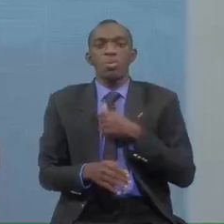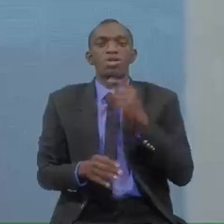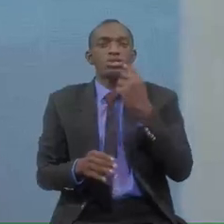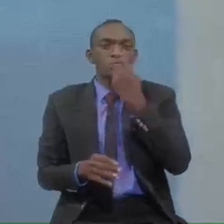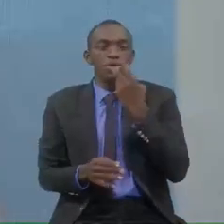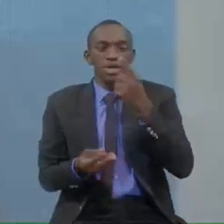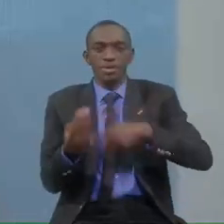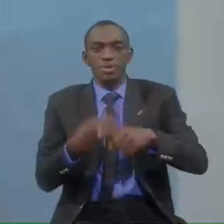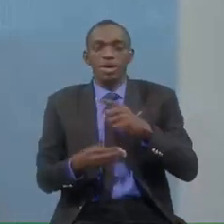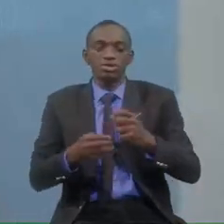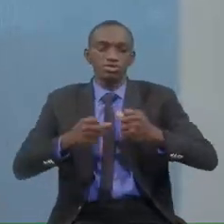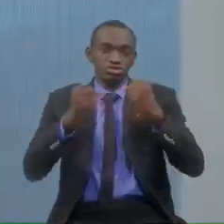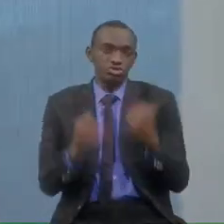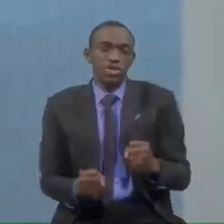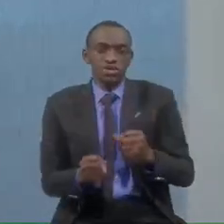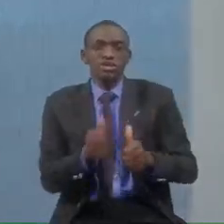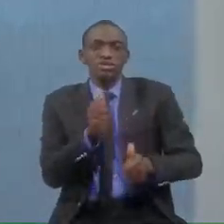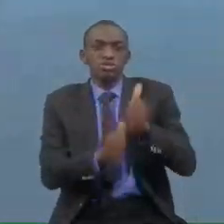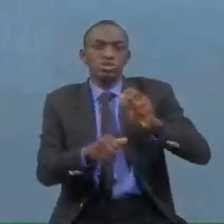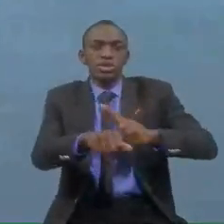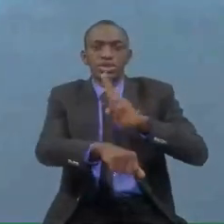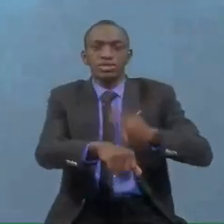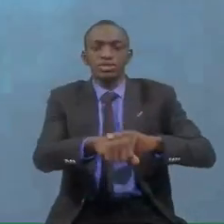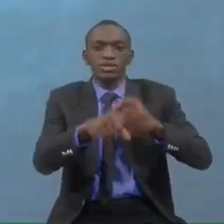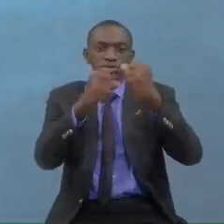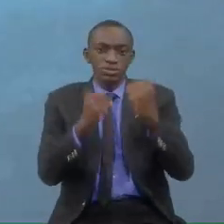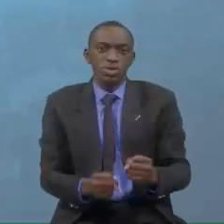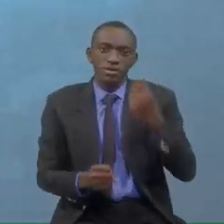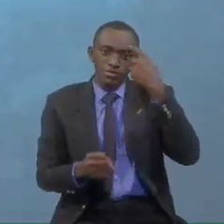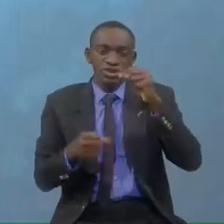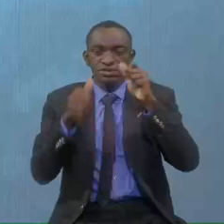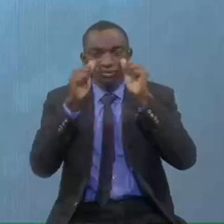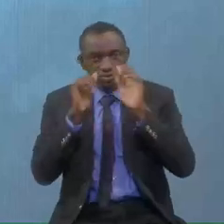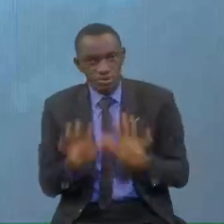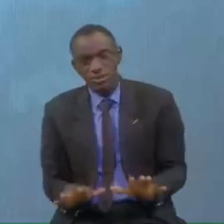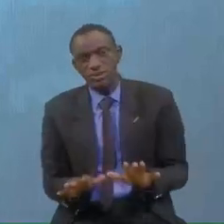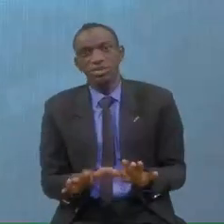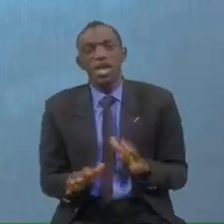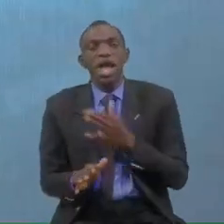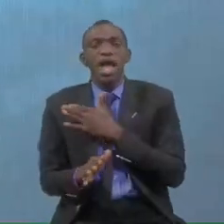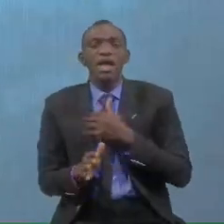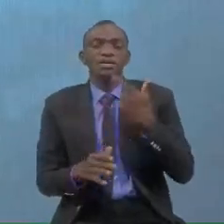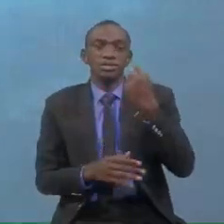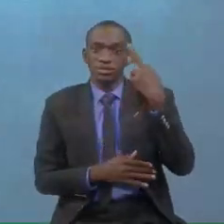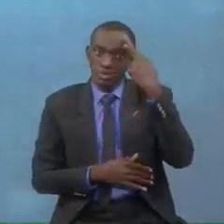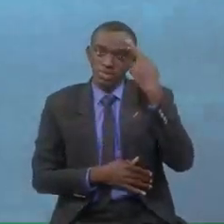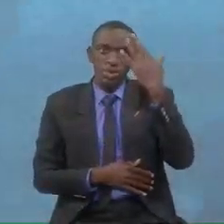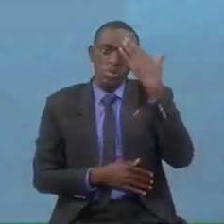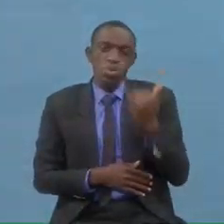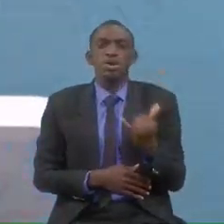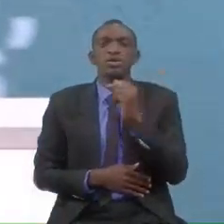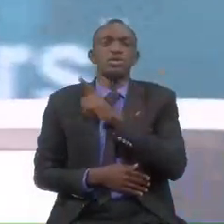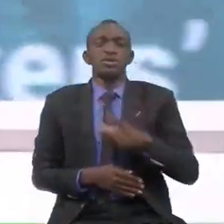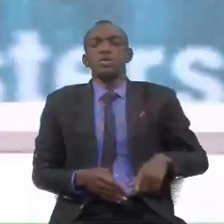de la force surnaturelle pour le ministre